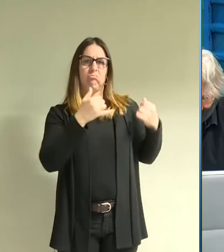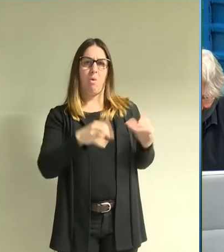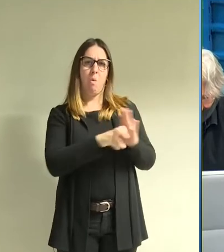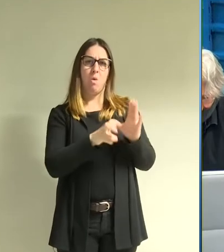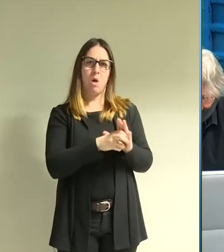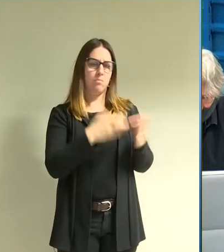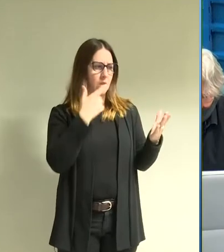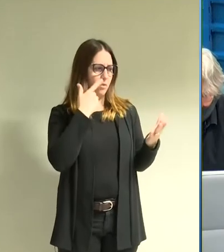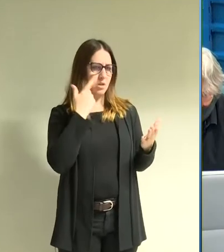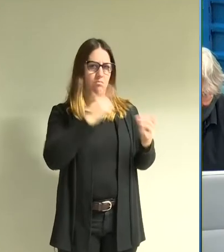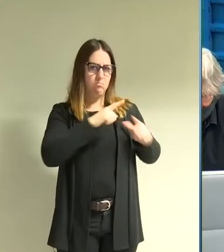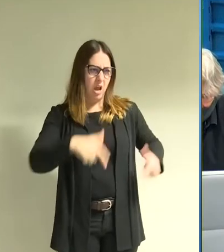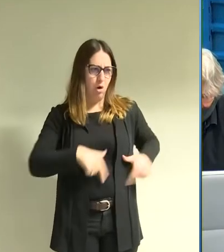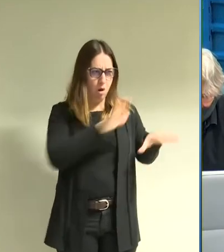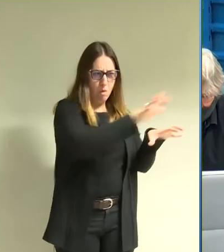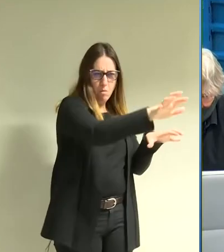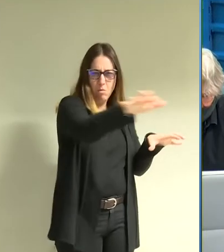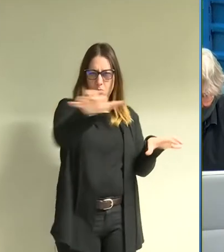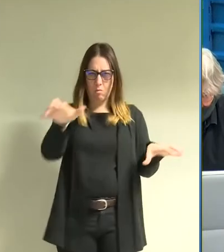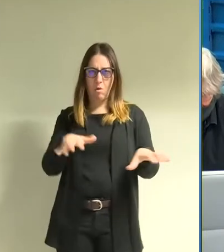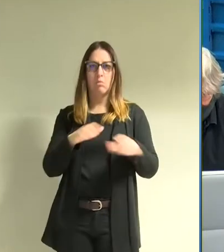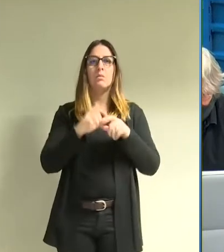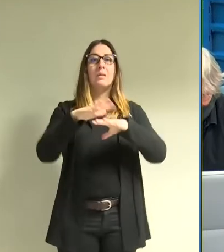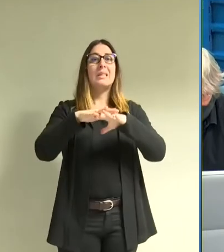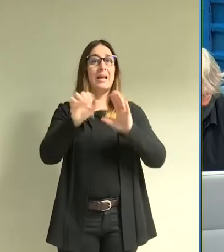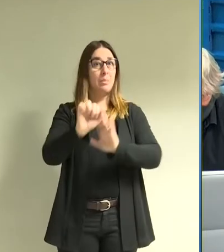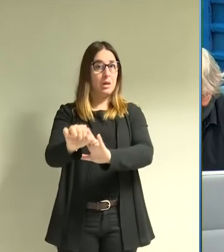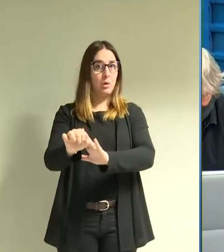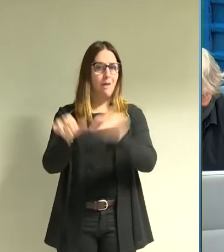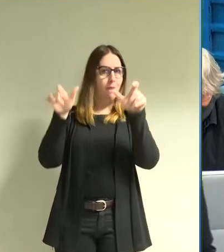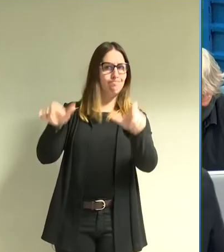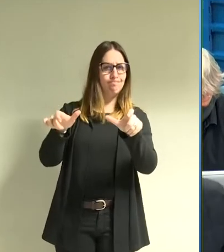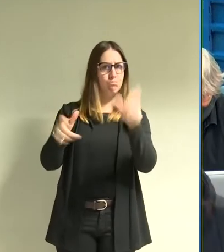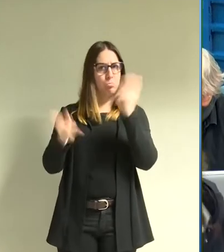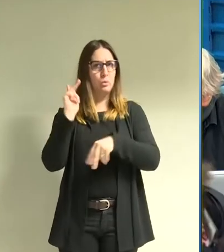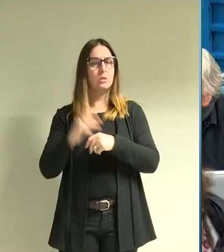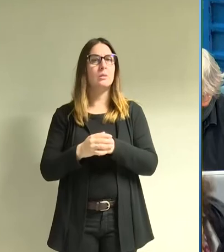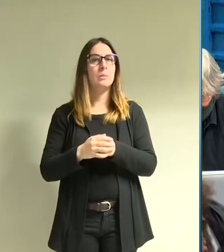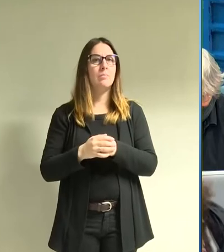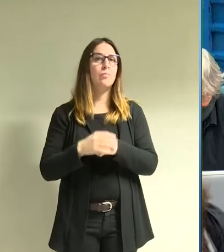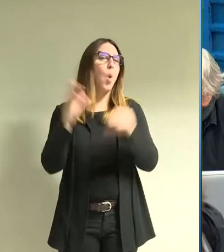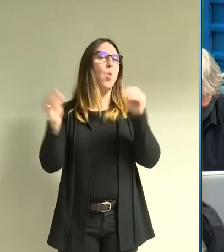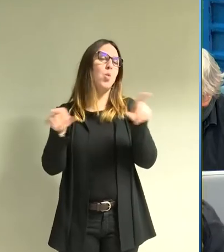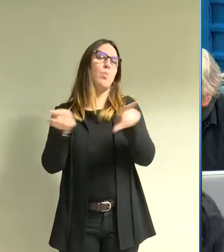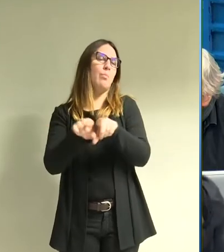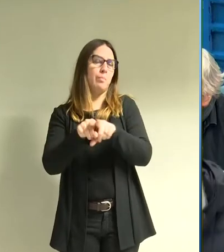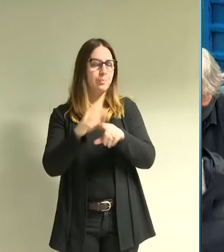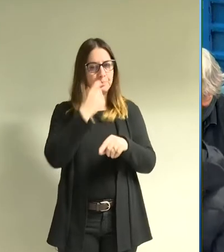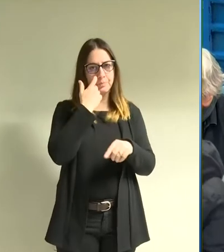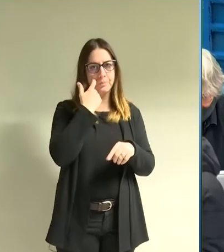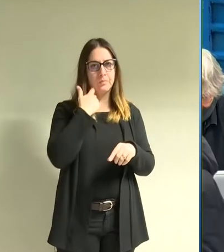de veiller à chacune des écoles et notamment celles des quartiers prioritaires ou assimilés et celle donc